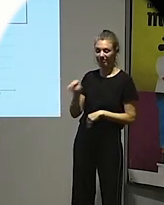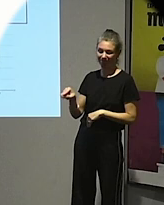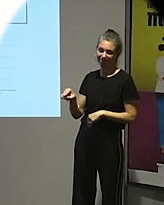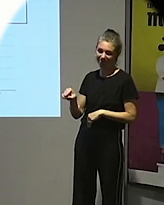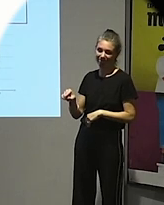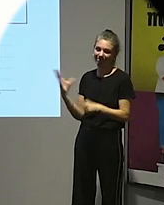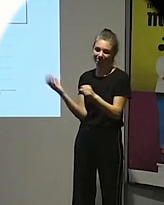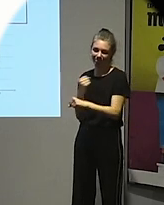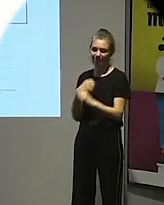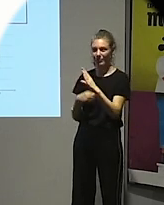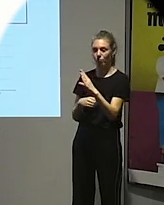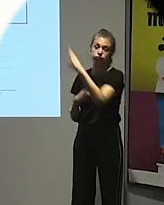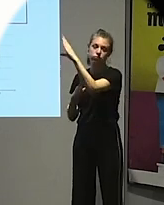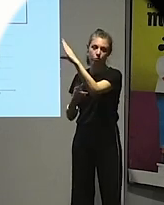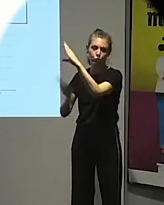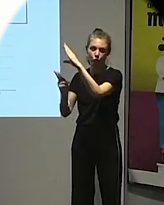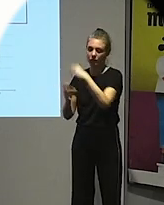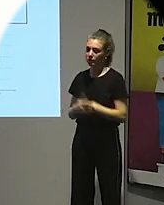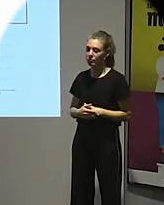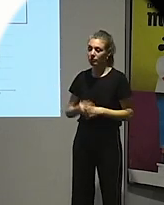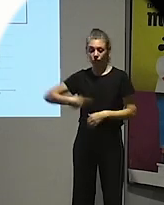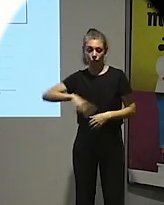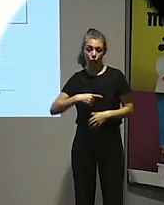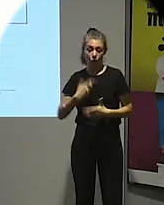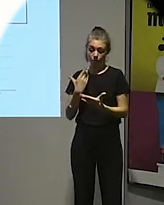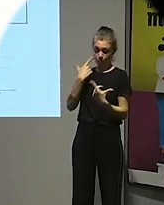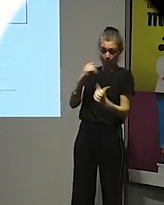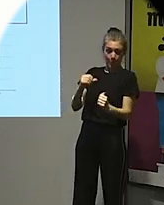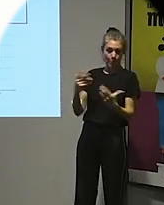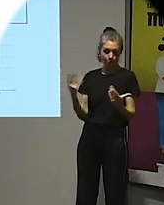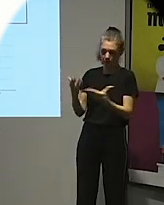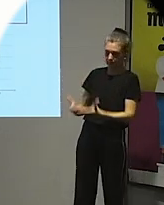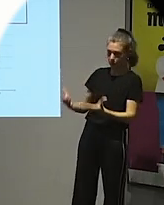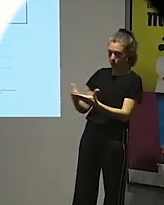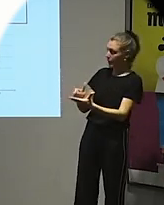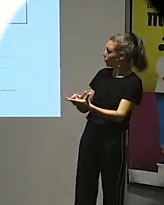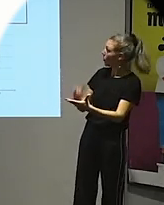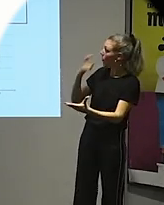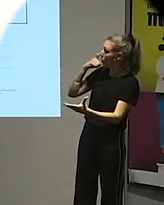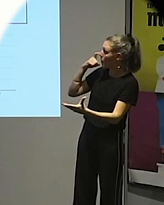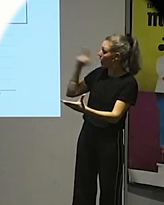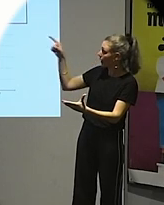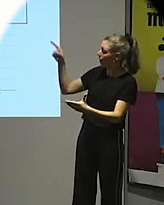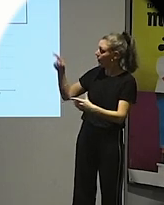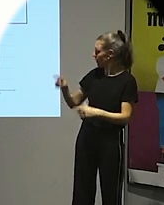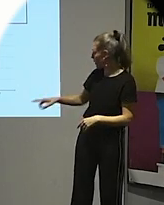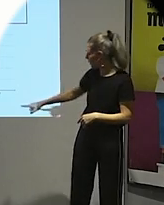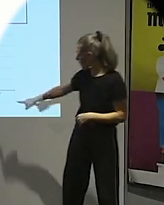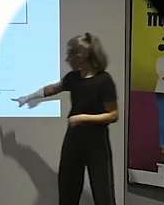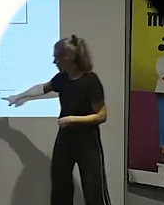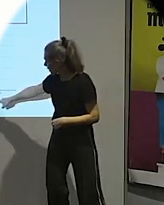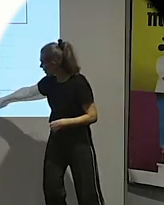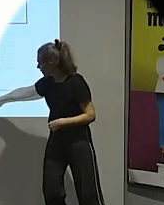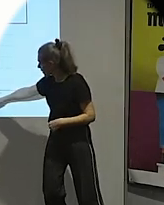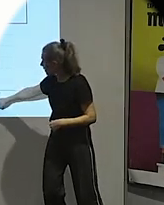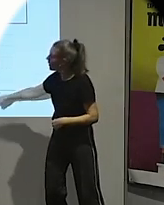enrichi. Dans le jargon scientifique, on dit clairement ici qu'il y a une évolution significative qui est plus forte pour le groupe